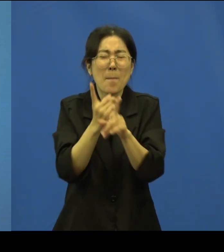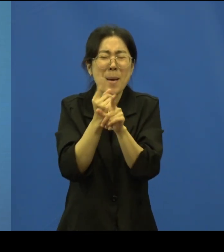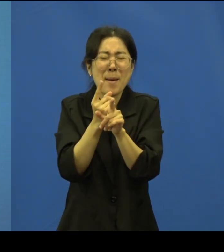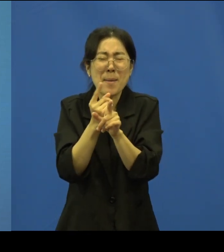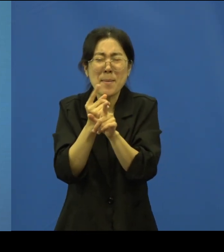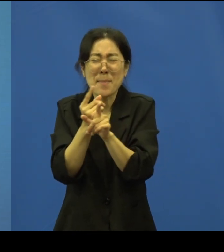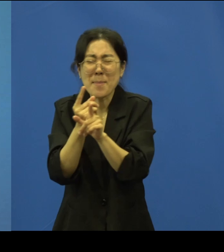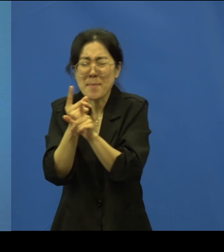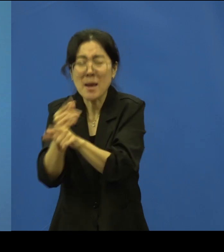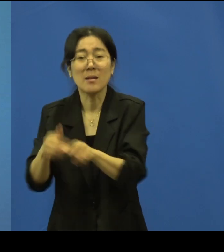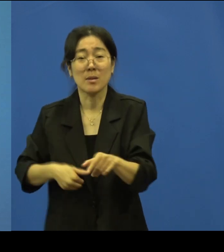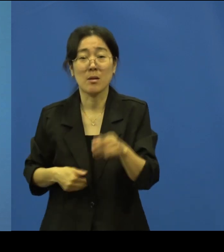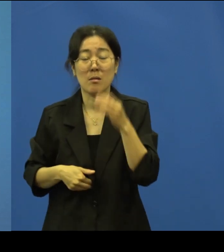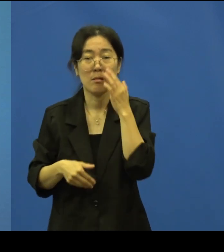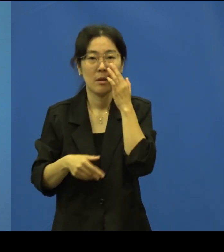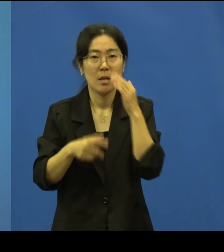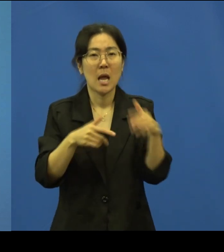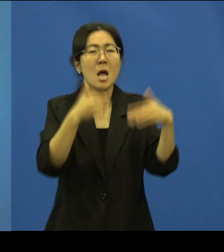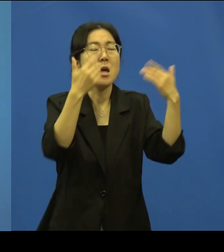쭉